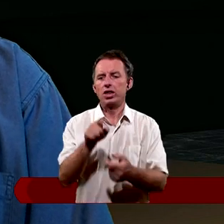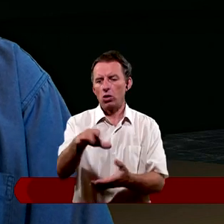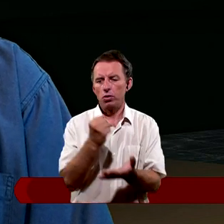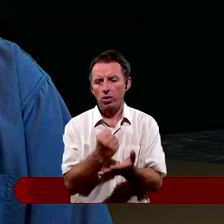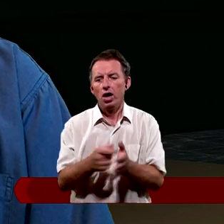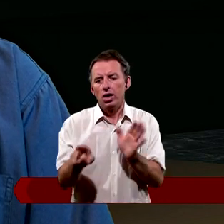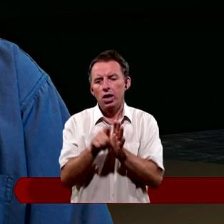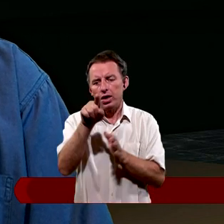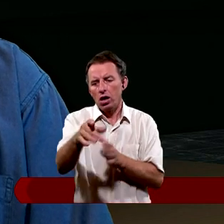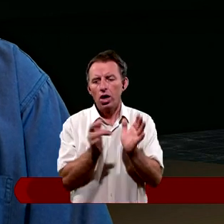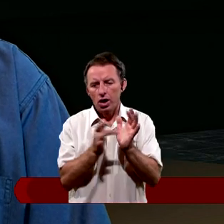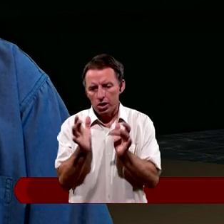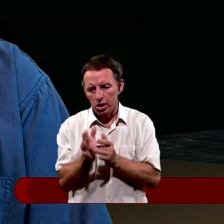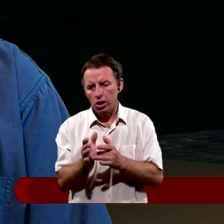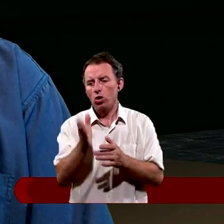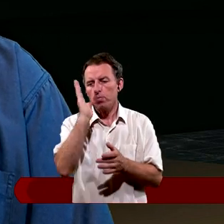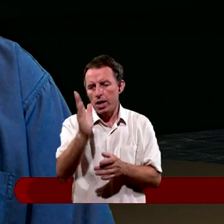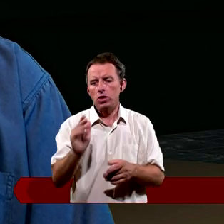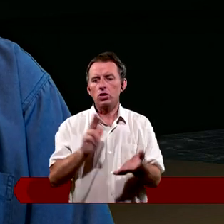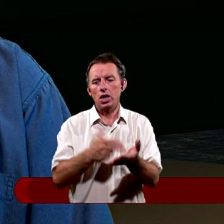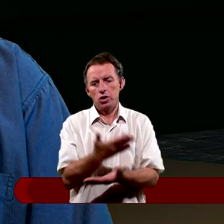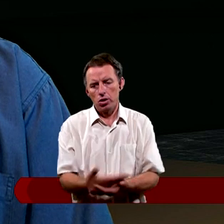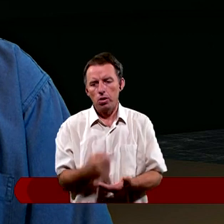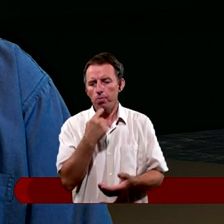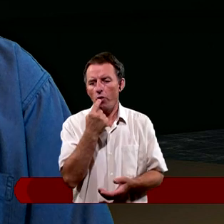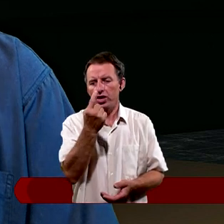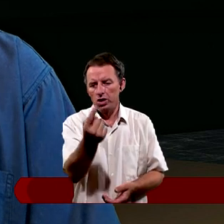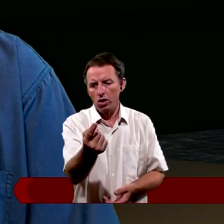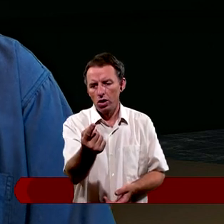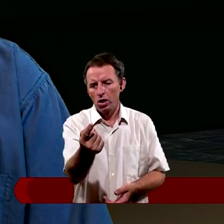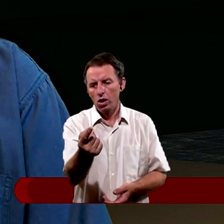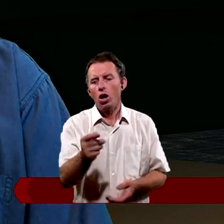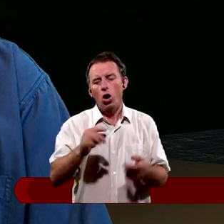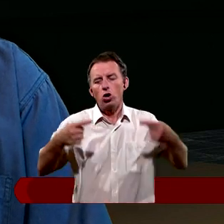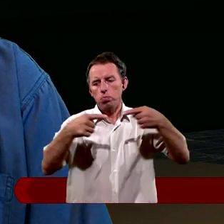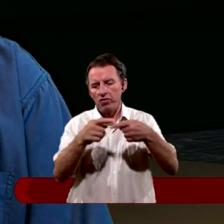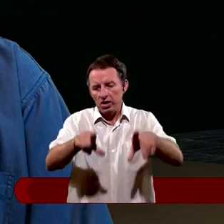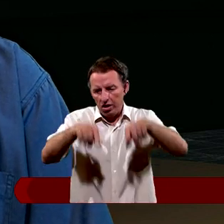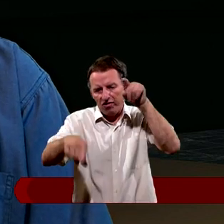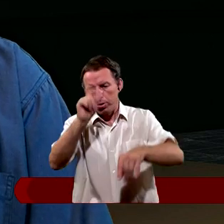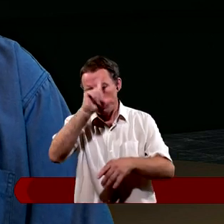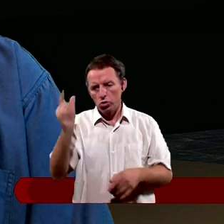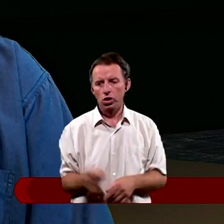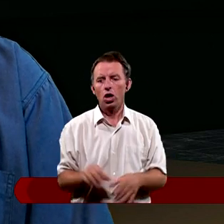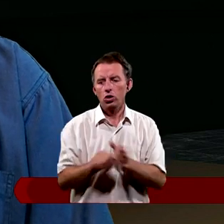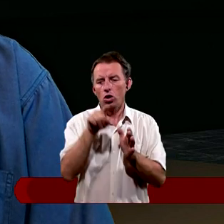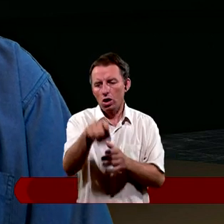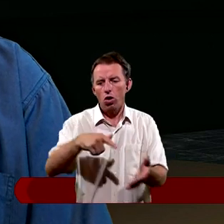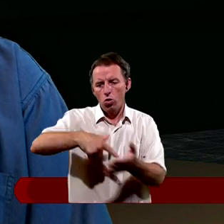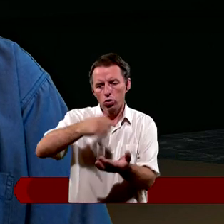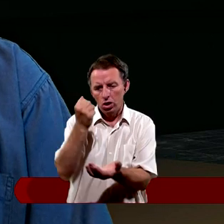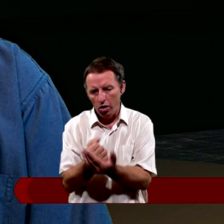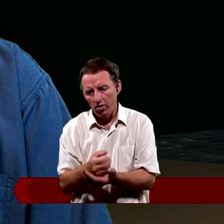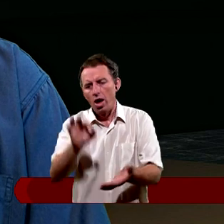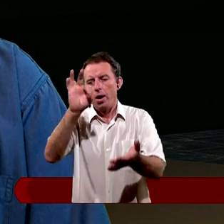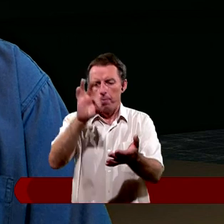tą sprawę i dlatego Chrystus, będąc na ziemi, powołał odpowiednich ludzi do tego, ustanowił